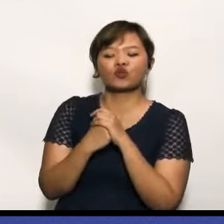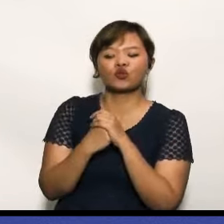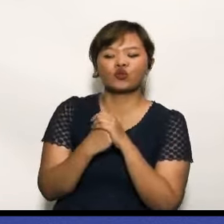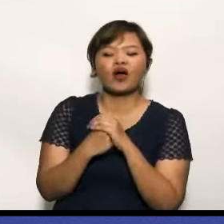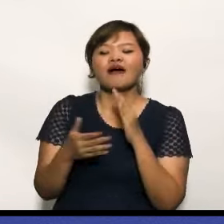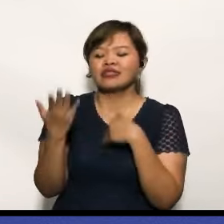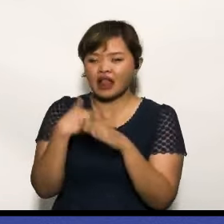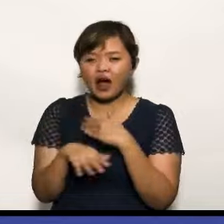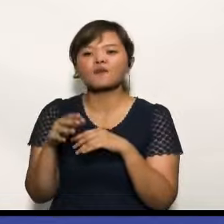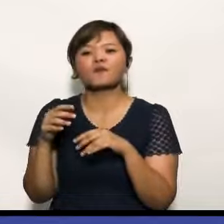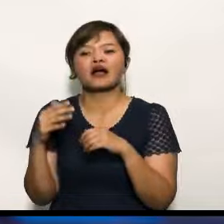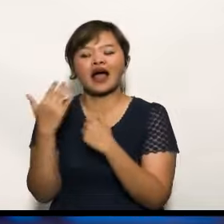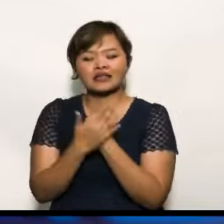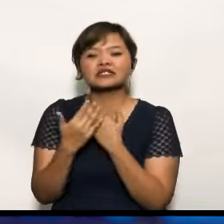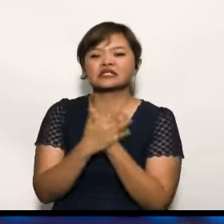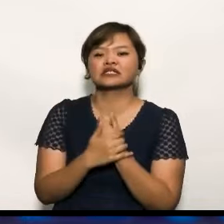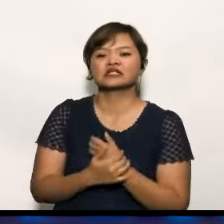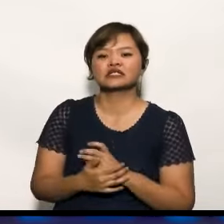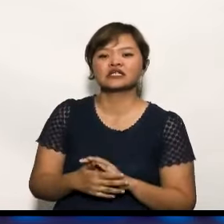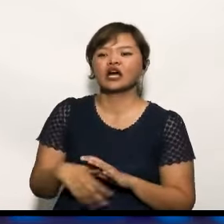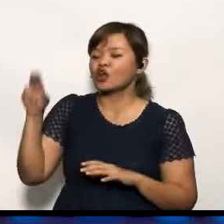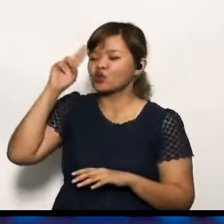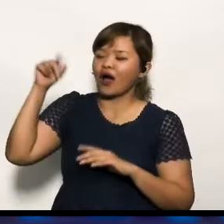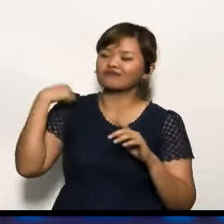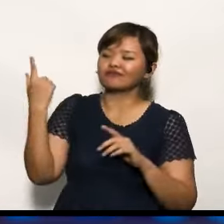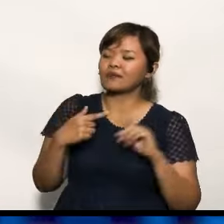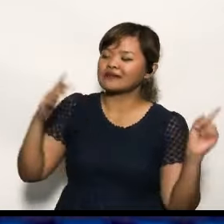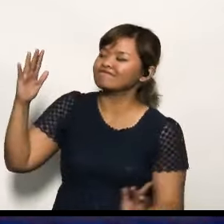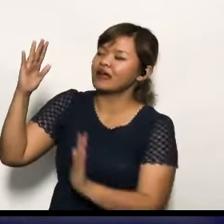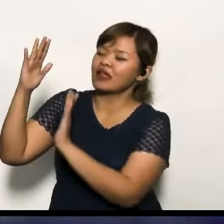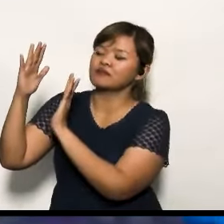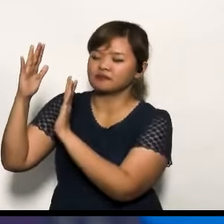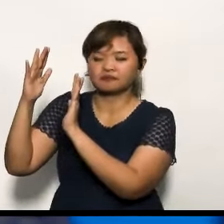dalam kasih. Tuhan, saat ini kami datang di hadapan-Mu.